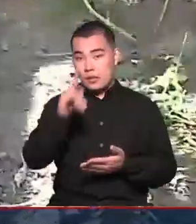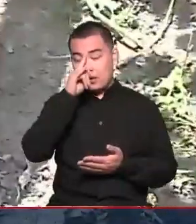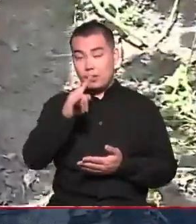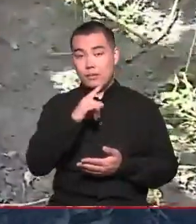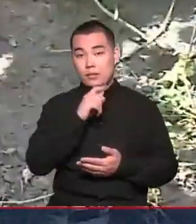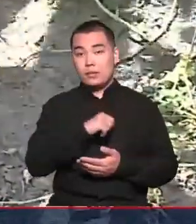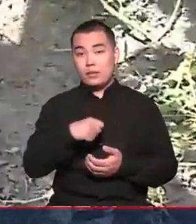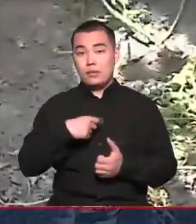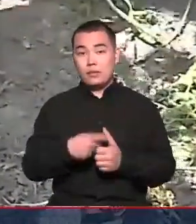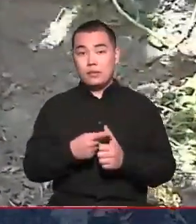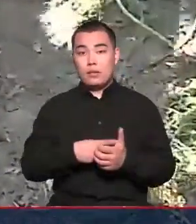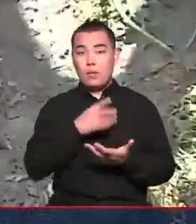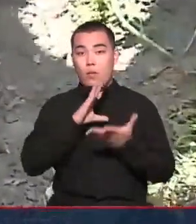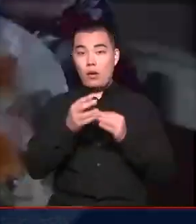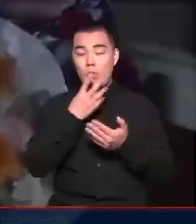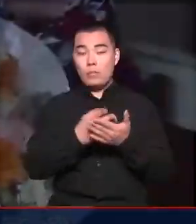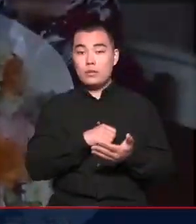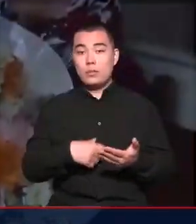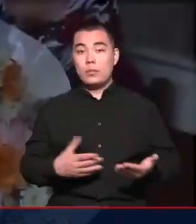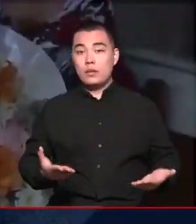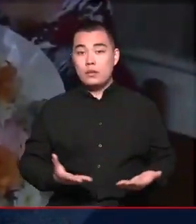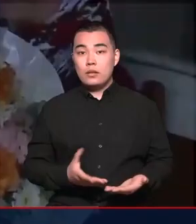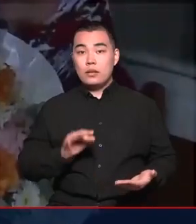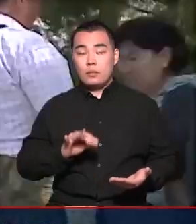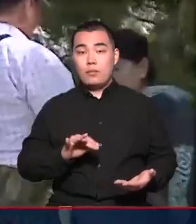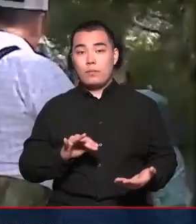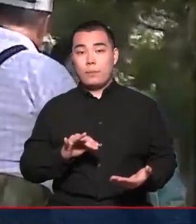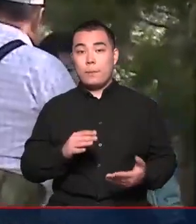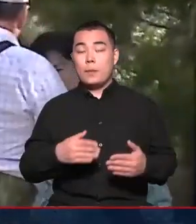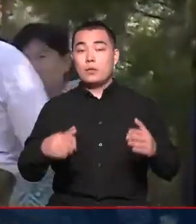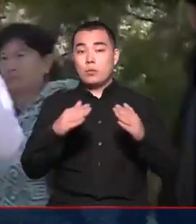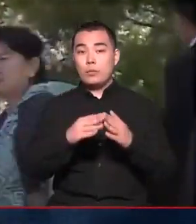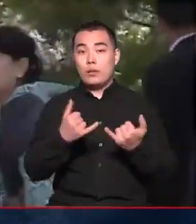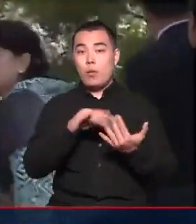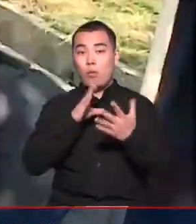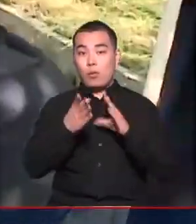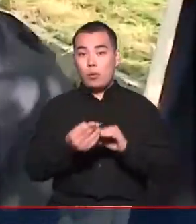біліп тұрғандай, бұл қоршаған ортамыздың, тұратын ауламыздың, үйіміздің